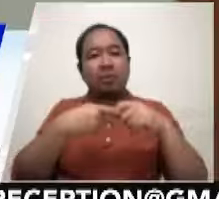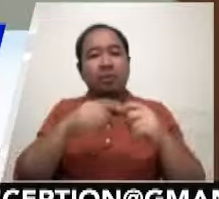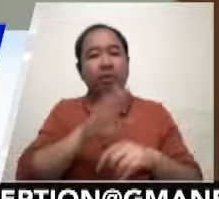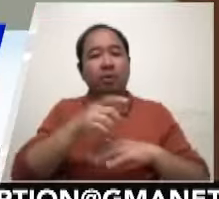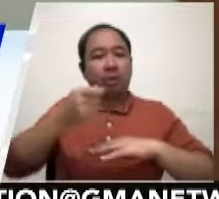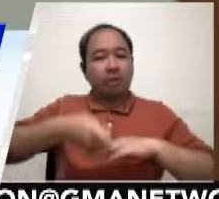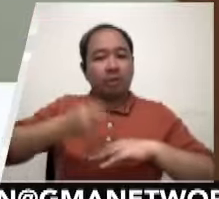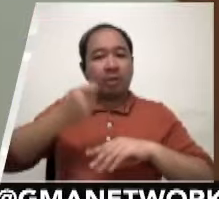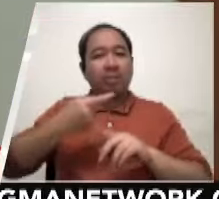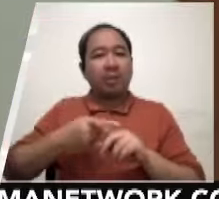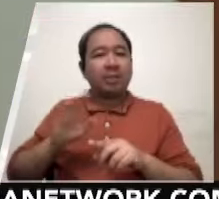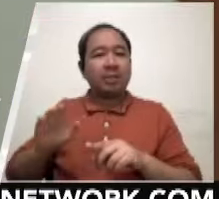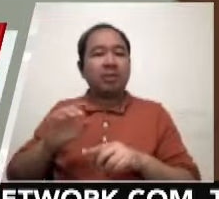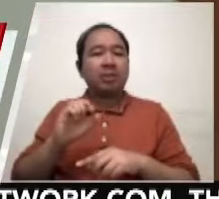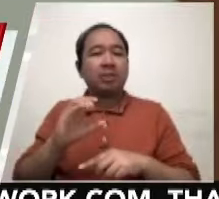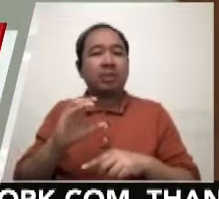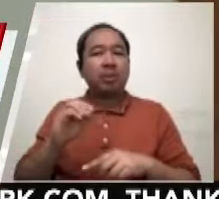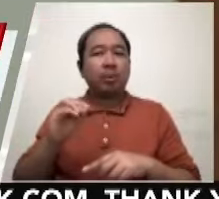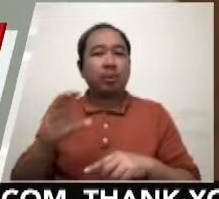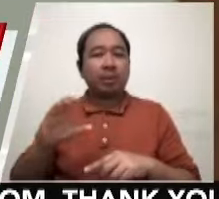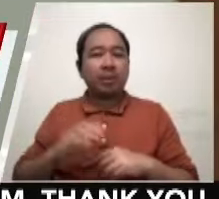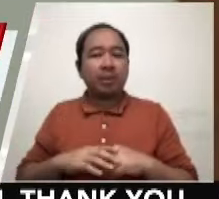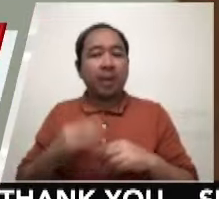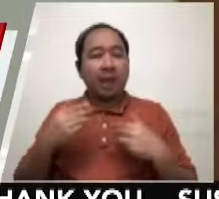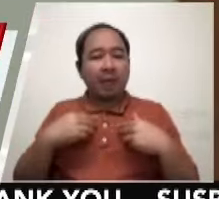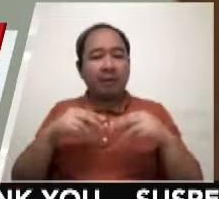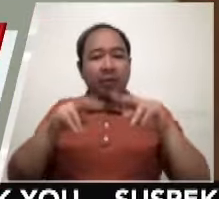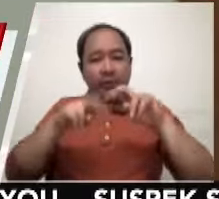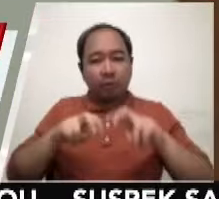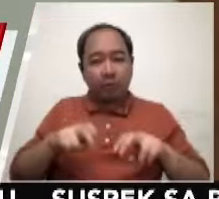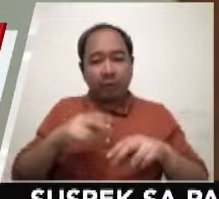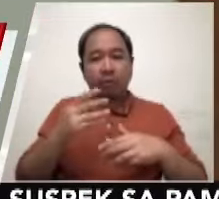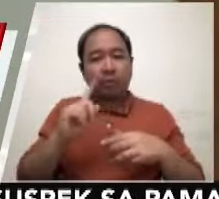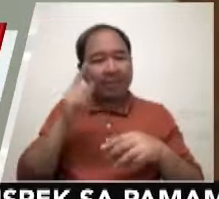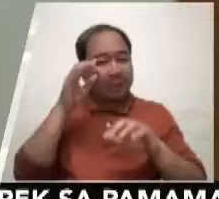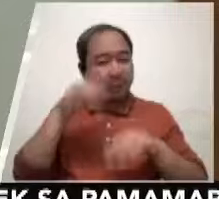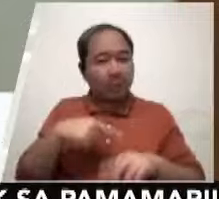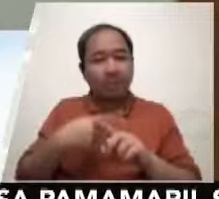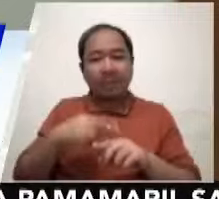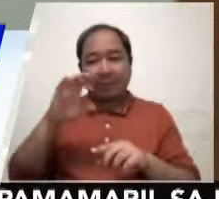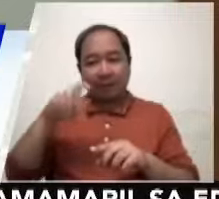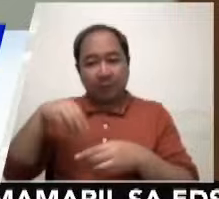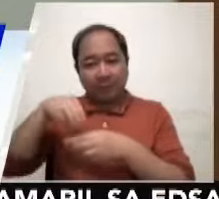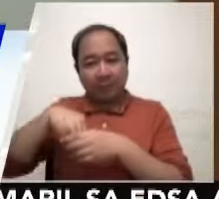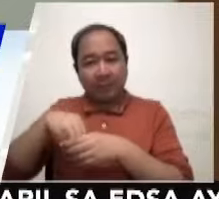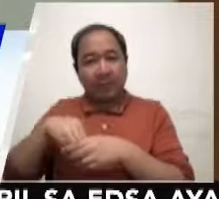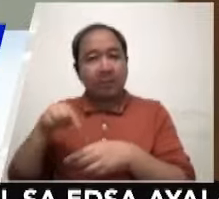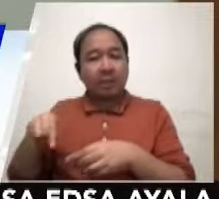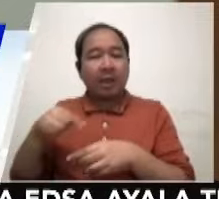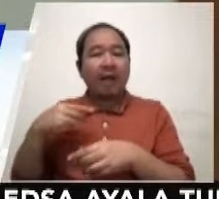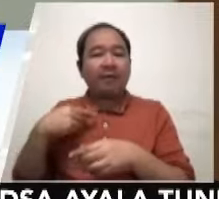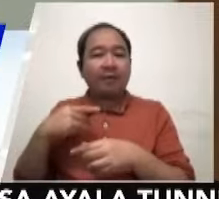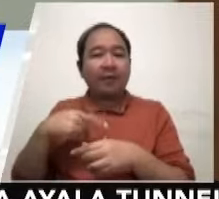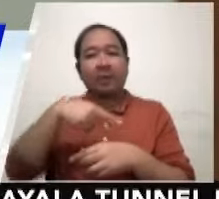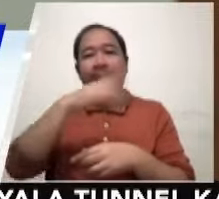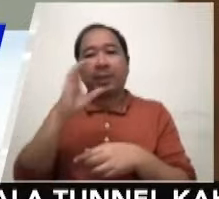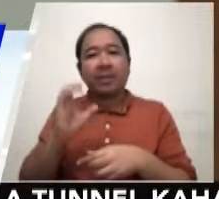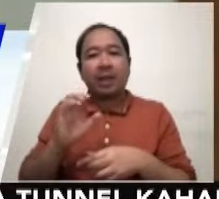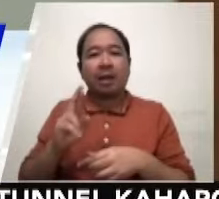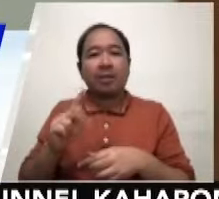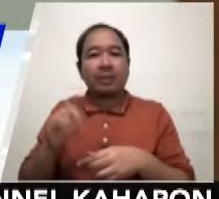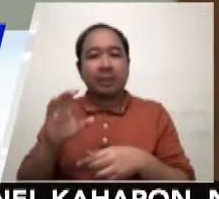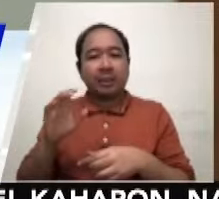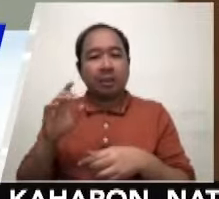sa ilalim sa forensic examination ang mga nakumpiskang computer at cellphone units sa loob ng tinargeta Pasay RTC branch para makakalap